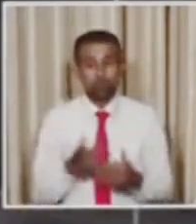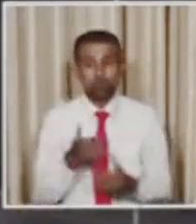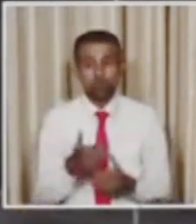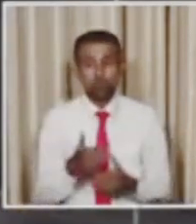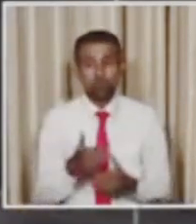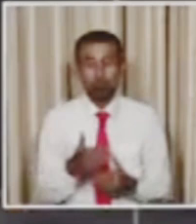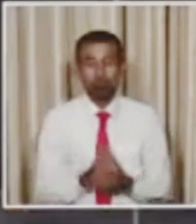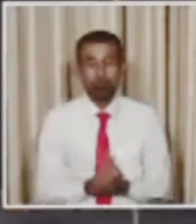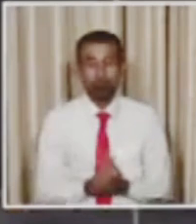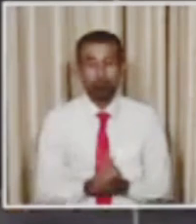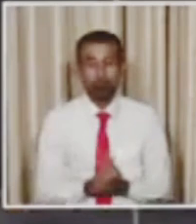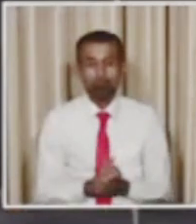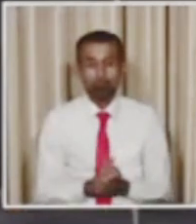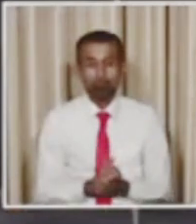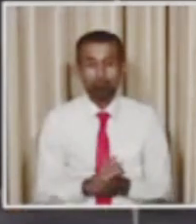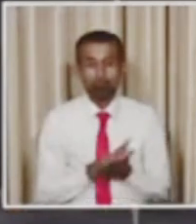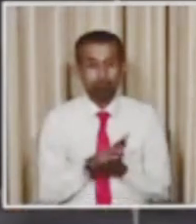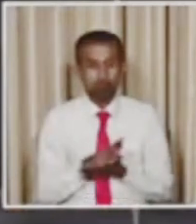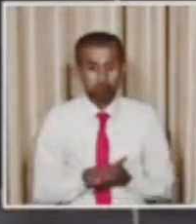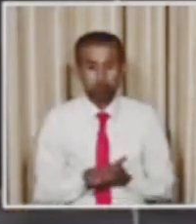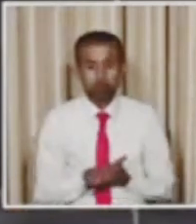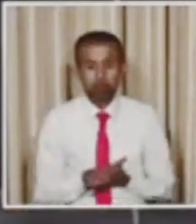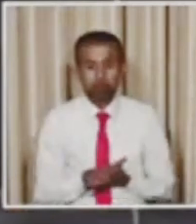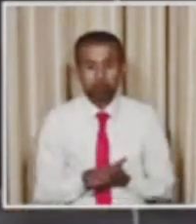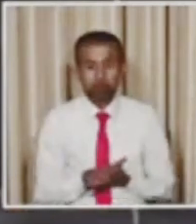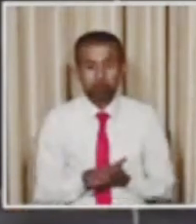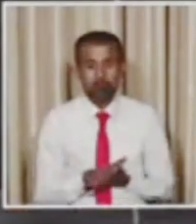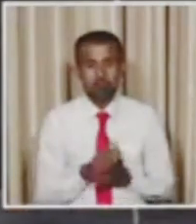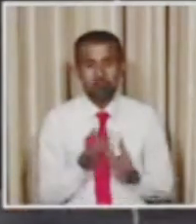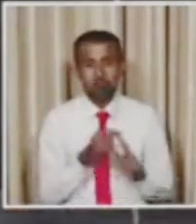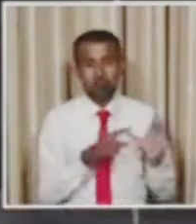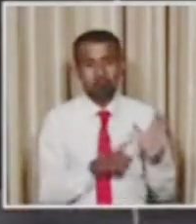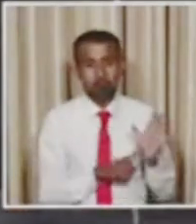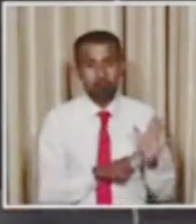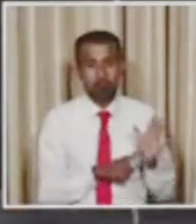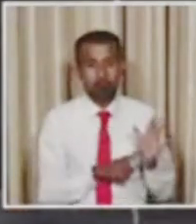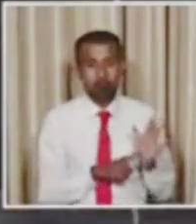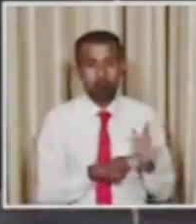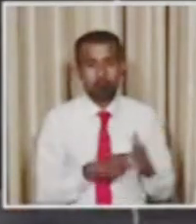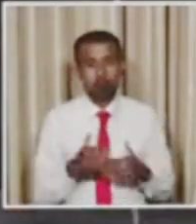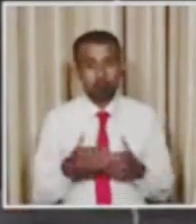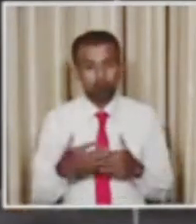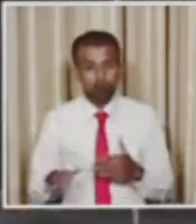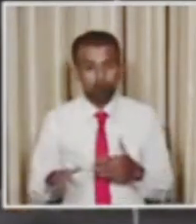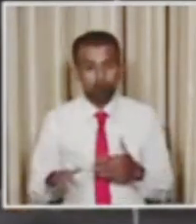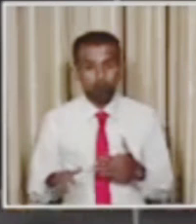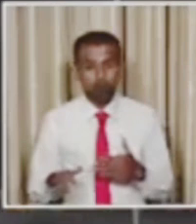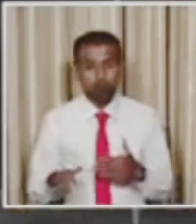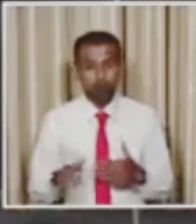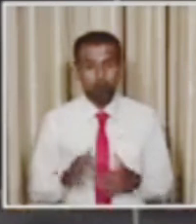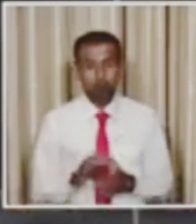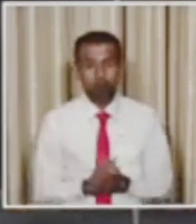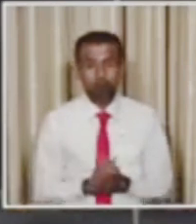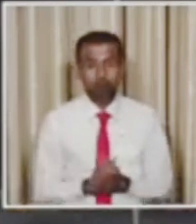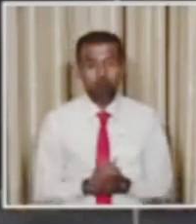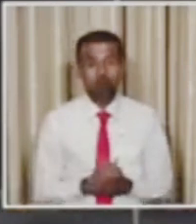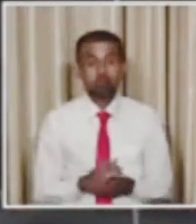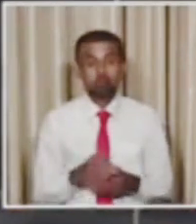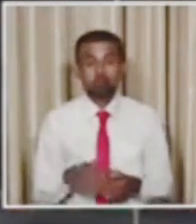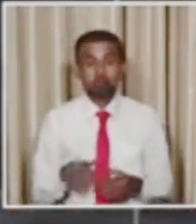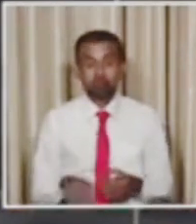කරනවා. ඒ නිසා මේක බොහොම පැහැදිලි. එක අතකින් පලස්තීනුවන් අද අත්විඳින්නේ අපි අත්විඳින්න නියමිතව තිබිච්ච